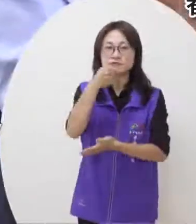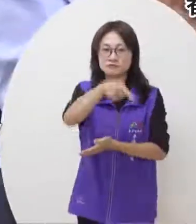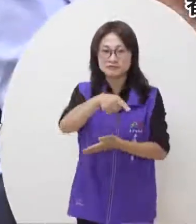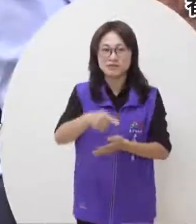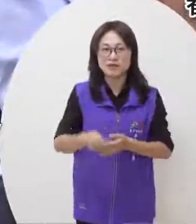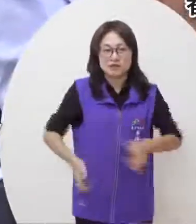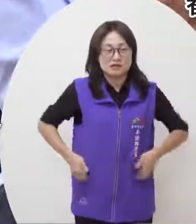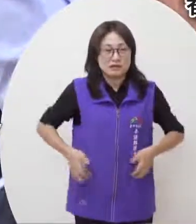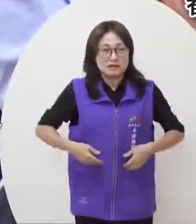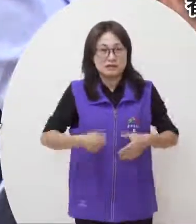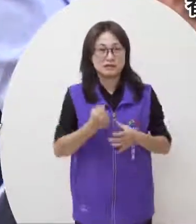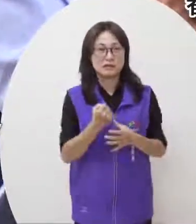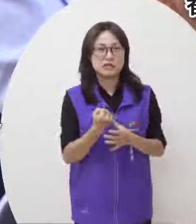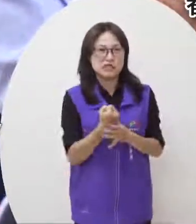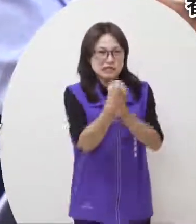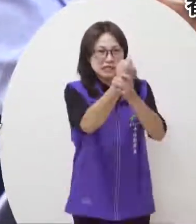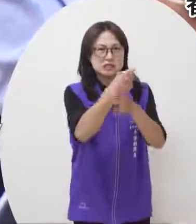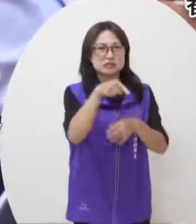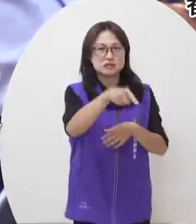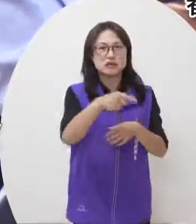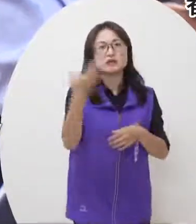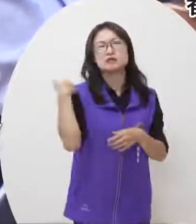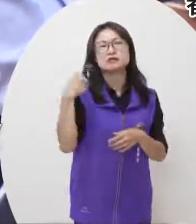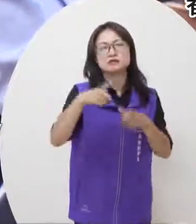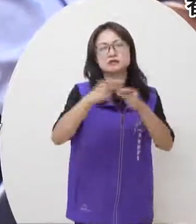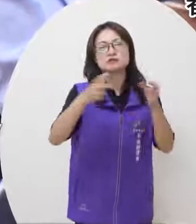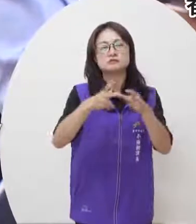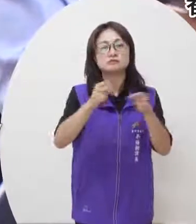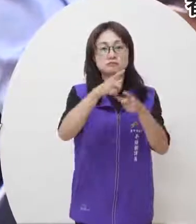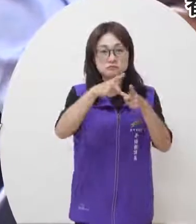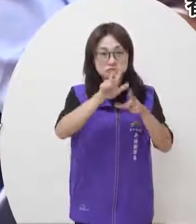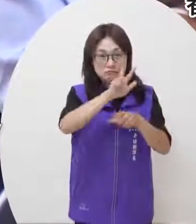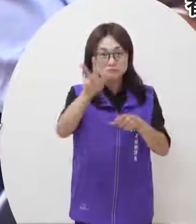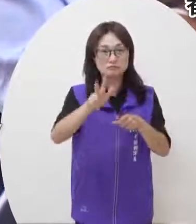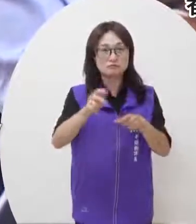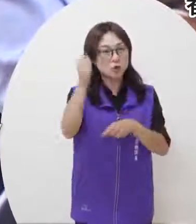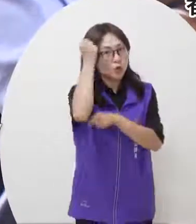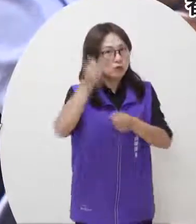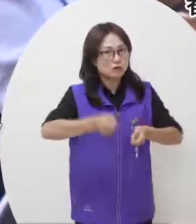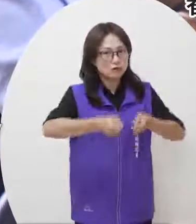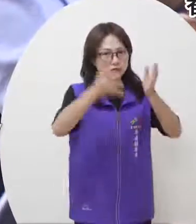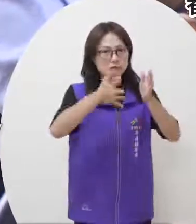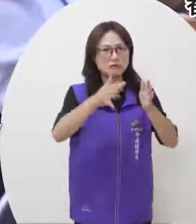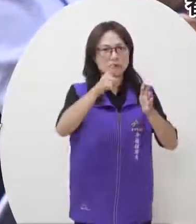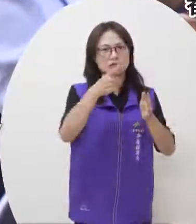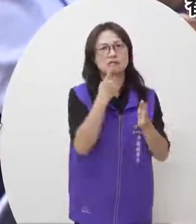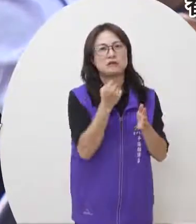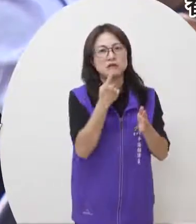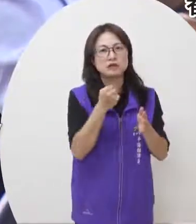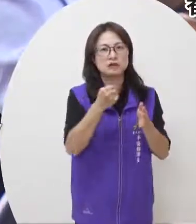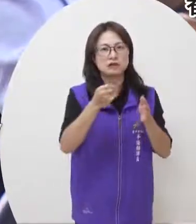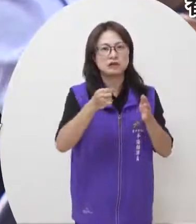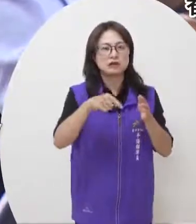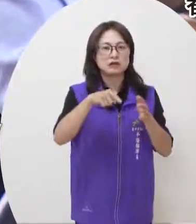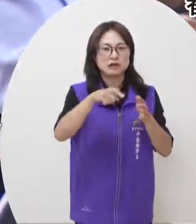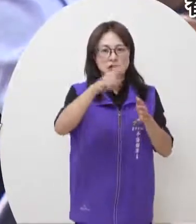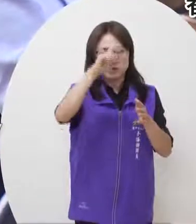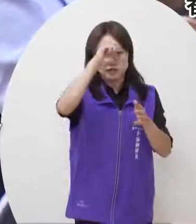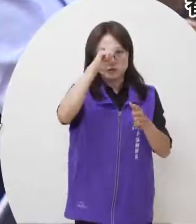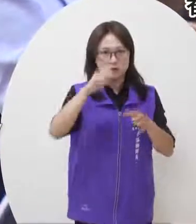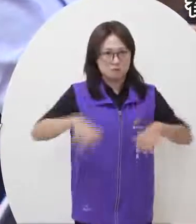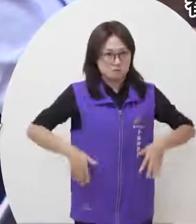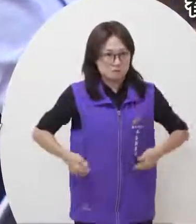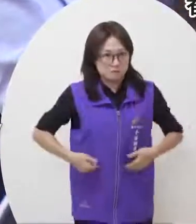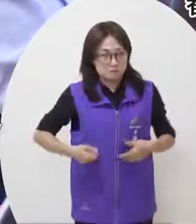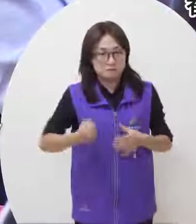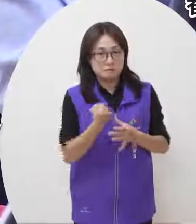免它因为它是日式的这个宿舍，希望它这个毁坏的程度能够得到一些比较安全的一个保护